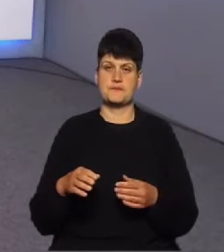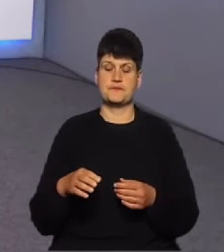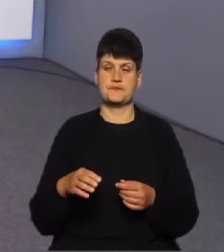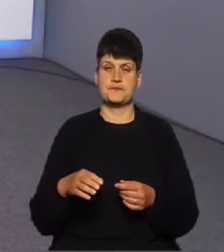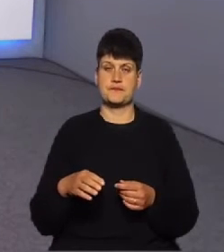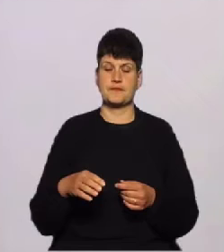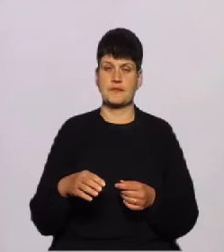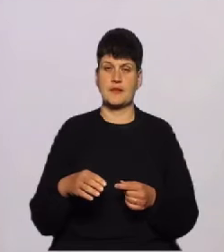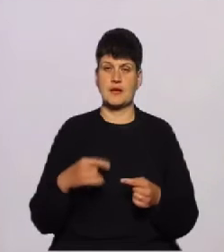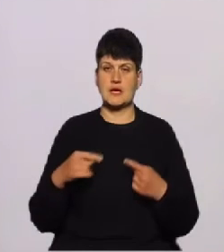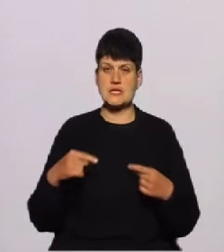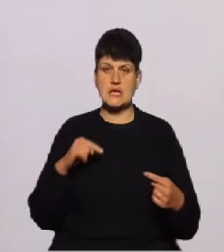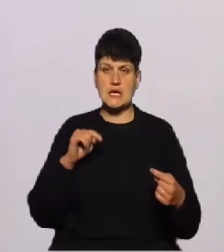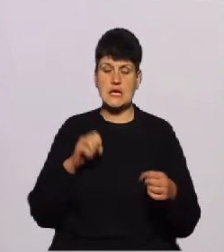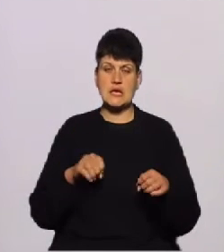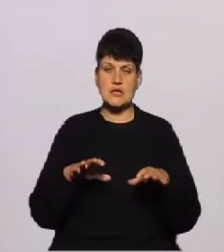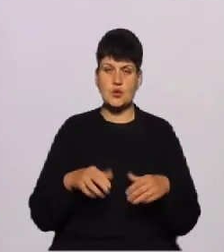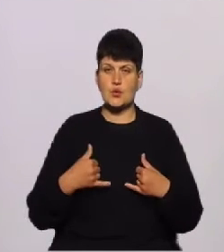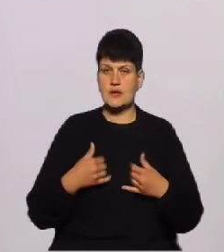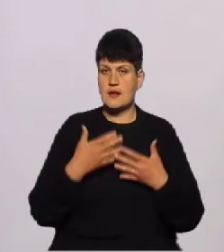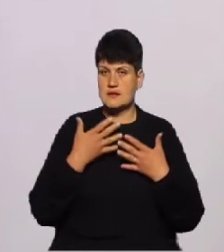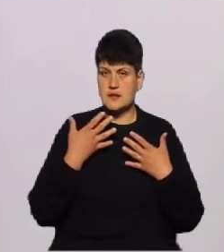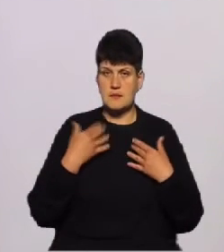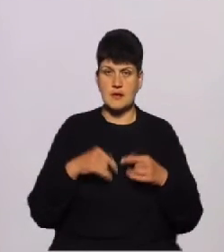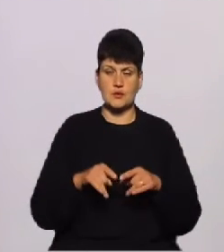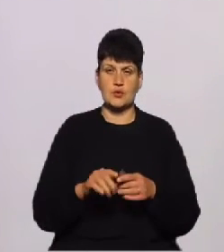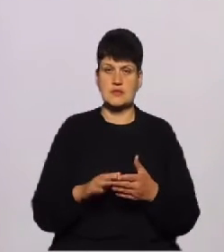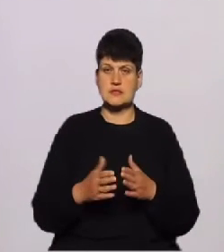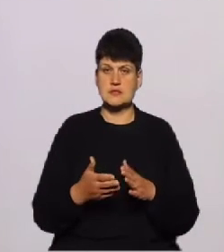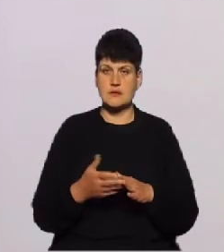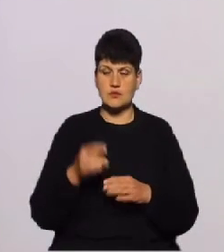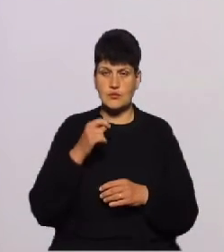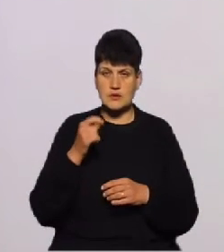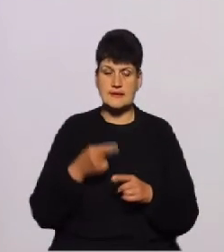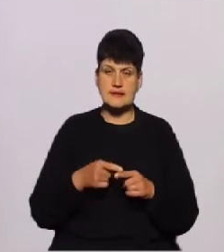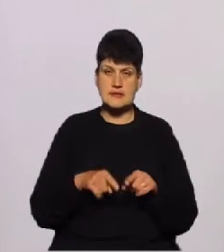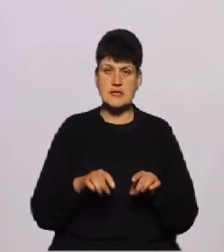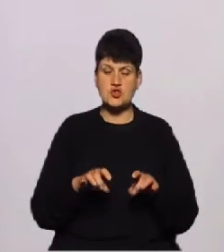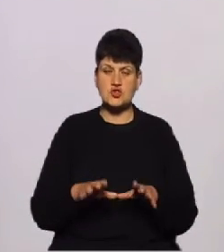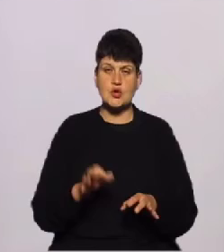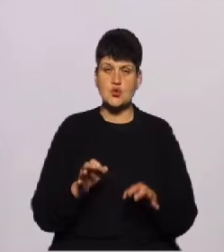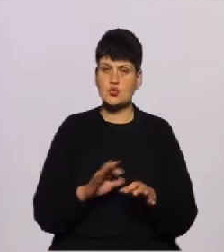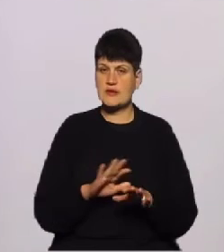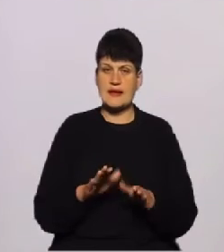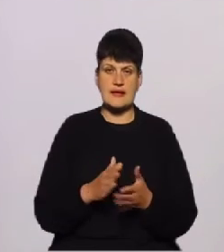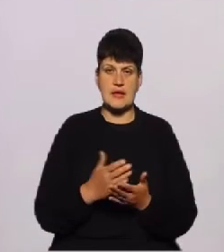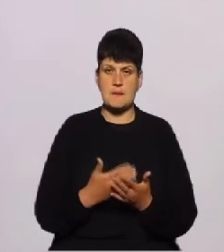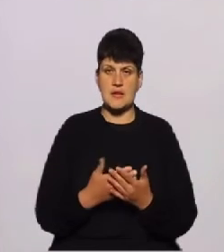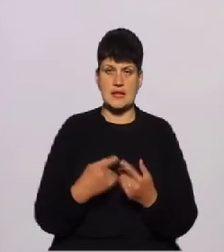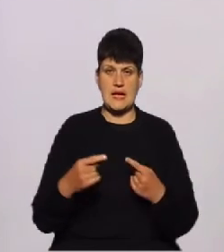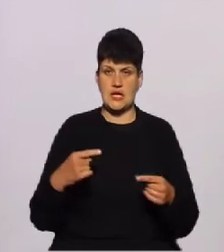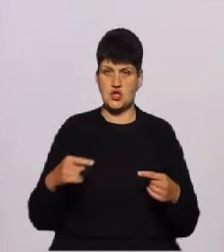протилежні рішення. Оскільки в нас немає прецедентної системи, так, в Україні, тобто таке рішення суду не є прикладом для інших?